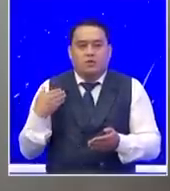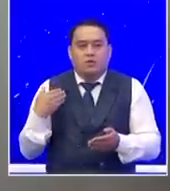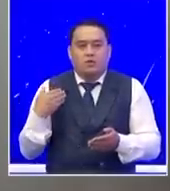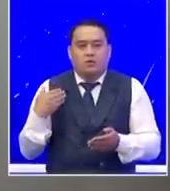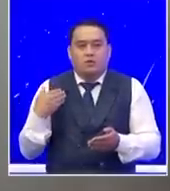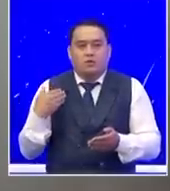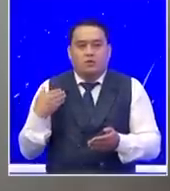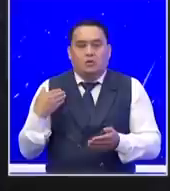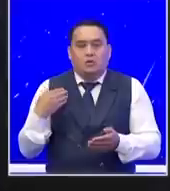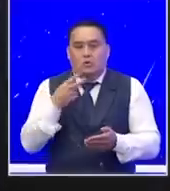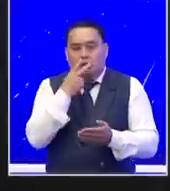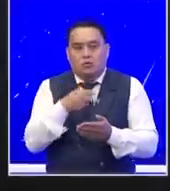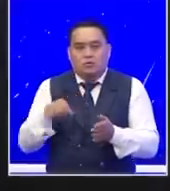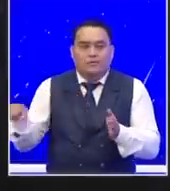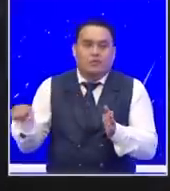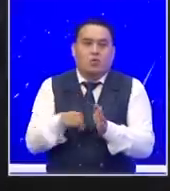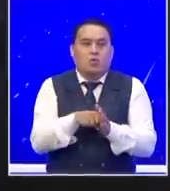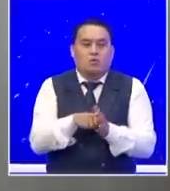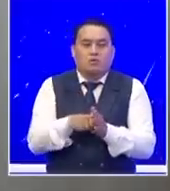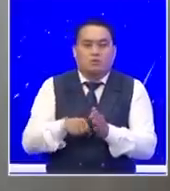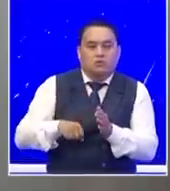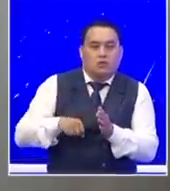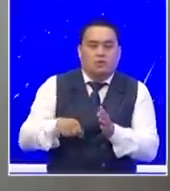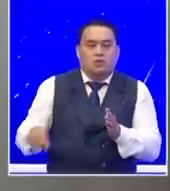сұқтым. Енді одан кейін ол егін жау жатқан